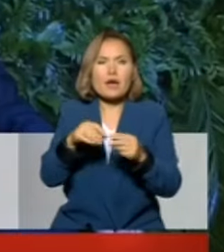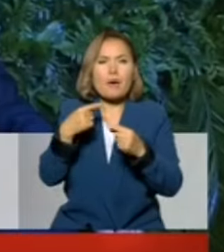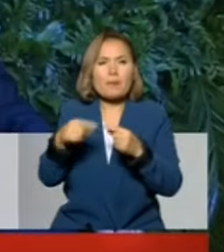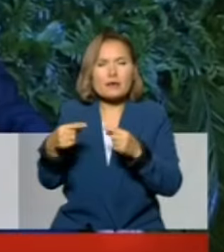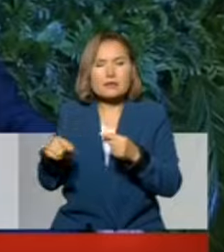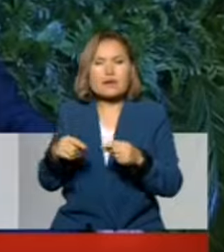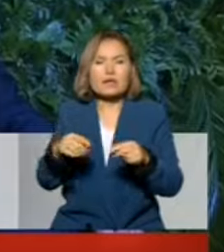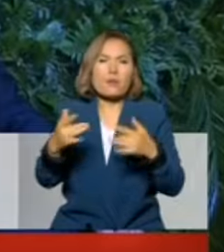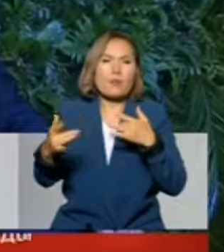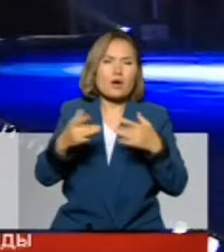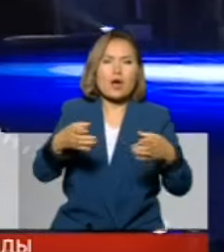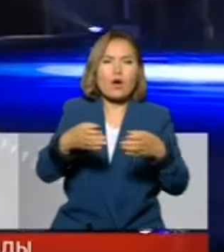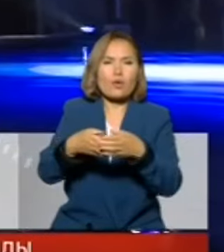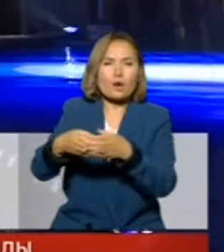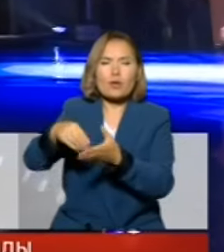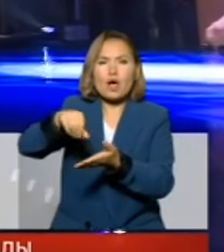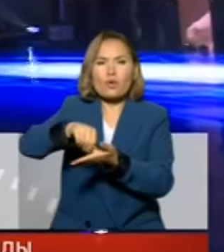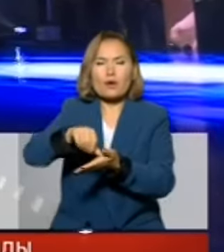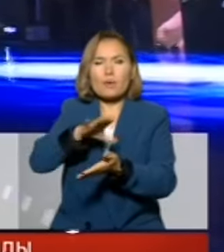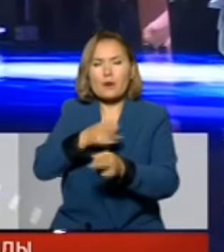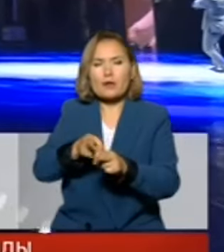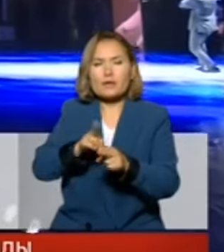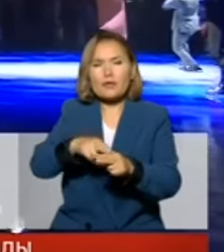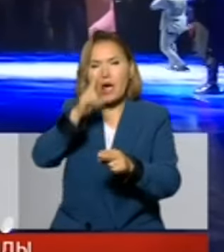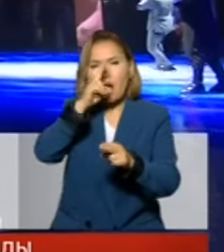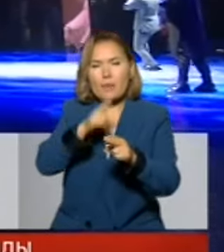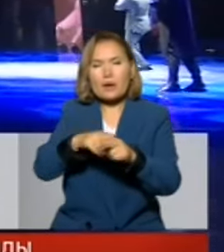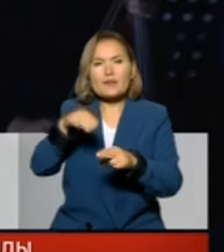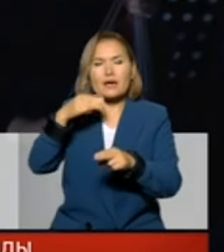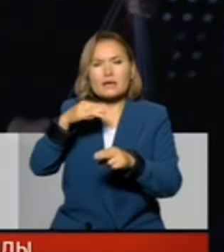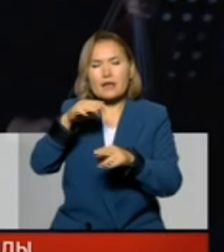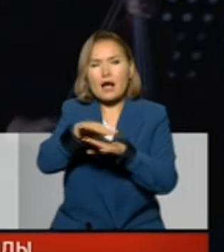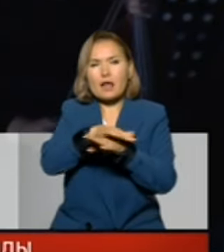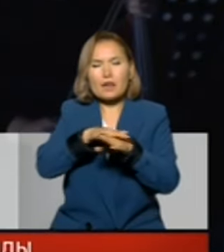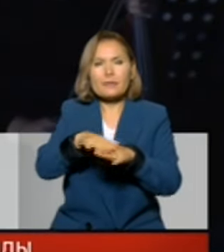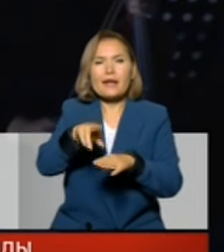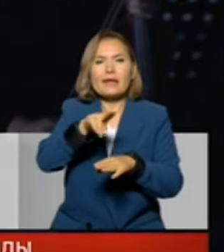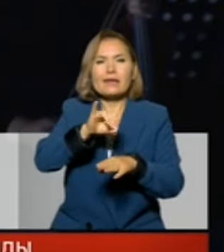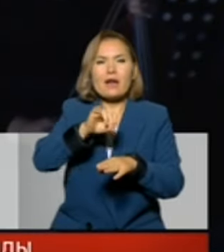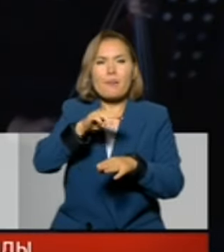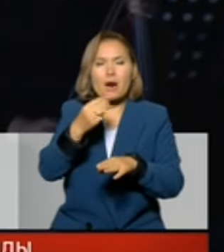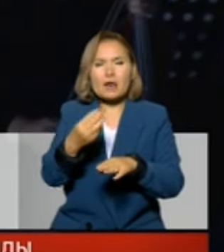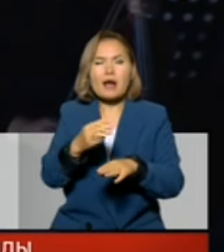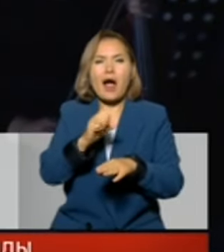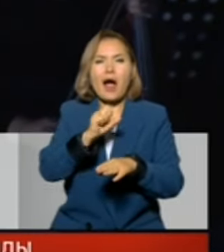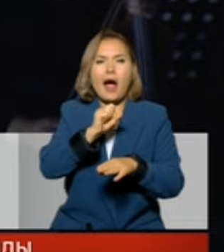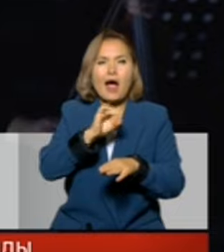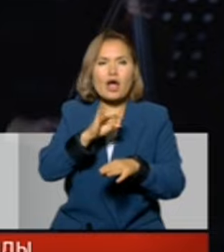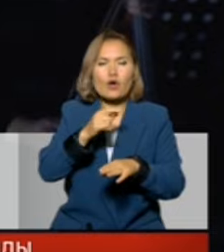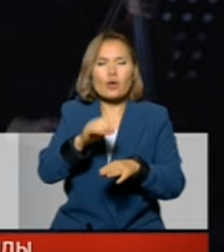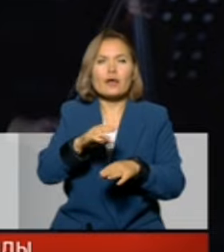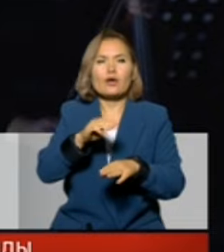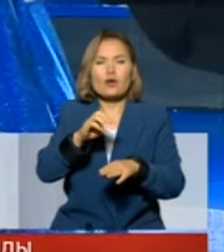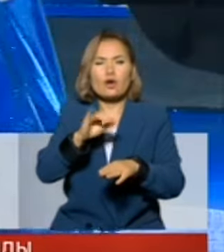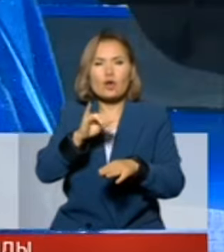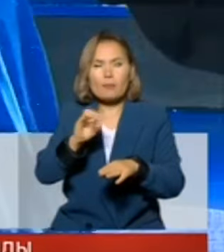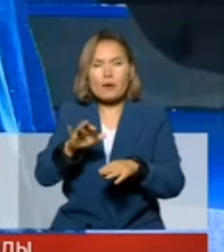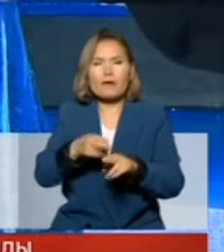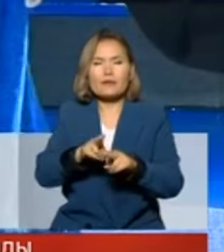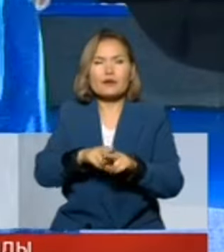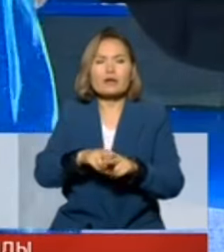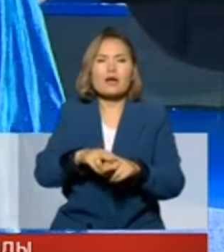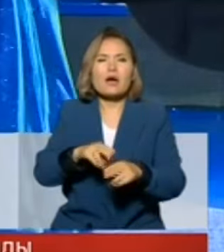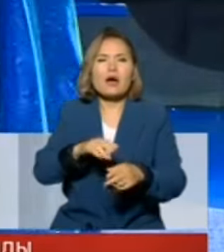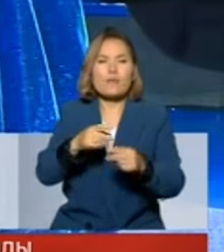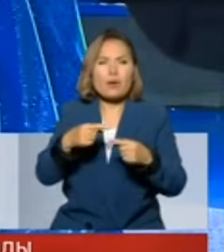басқа шығармашылық ұжымдар өнер көрсетті. Бауырлас тәжік халқы Димаш Құдайберген, Айгүл Үлкенбаева, Темірлан Бейсенбай,